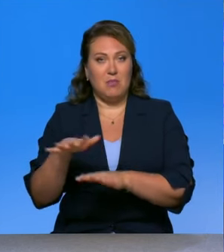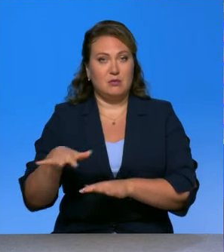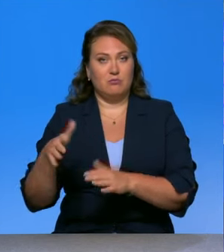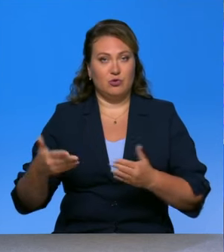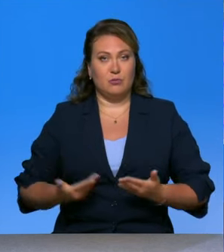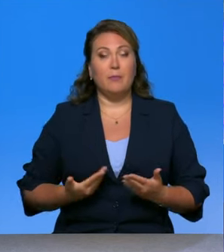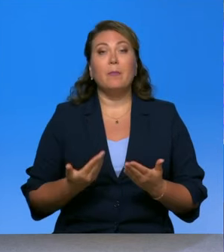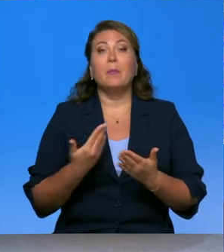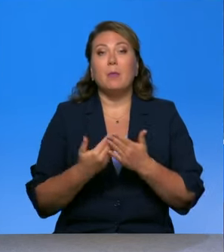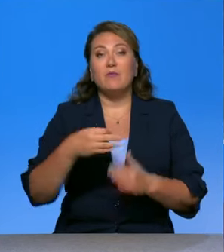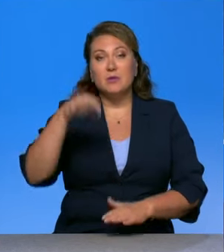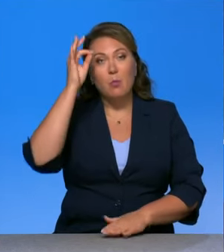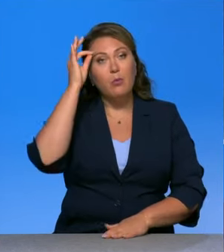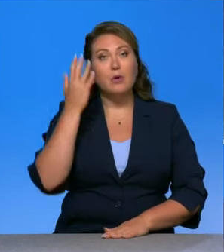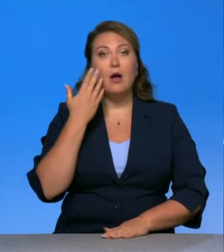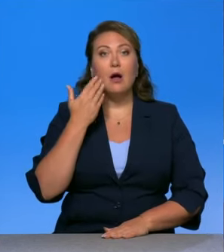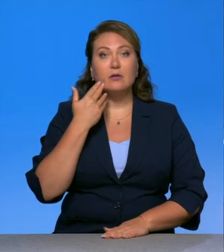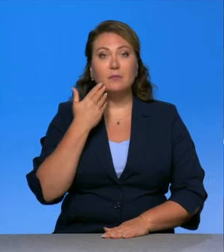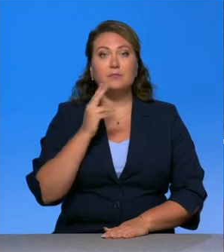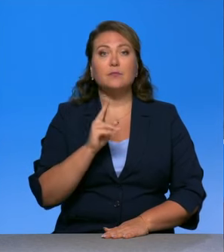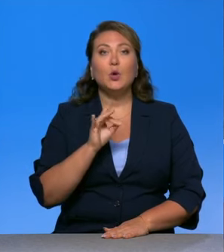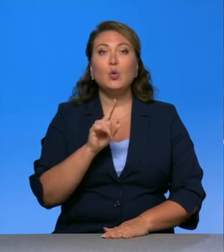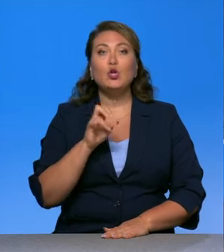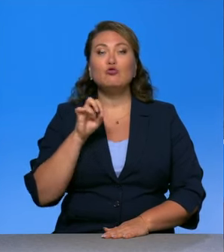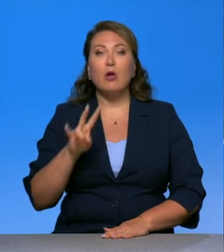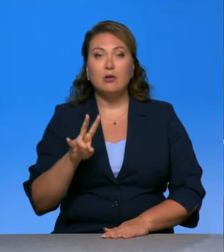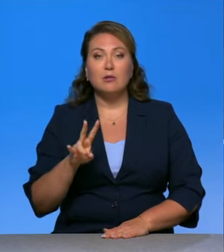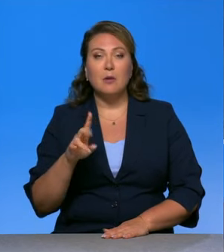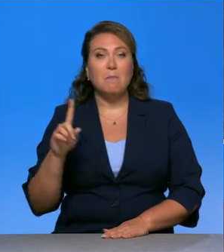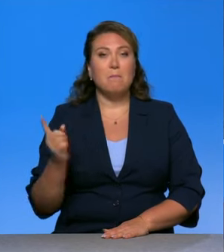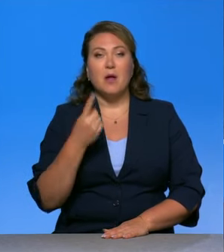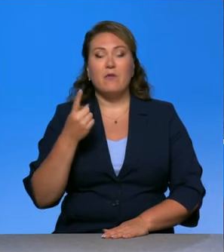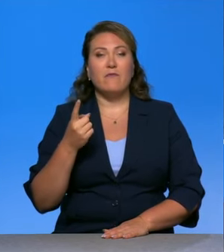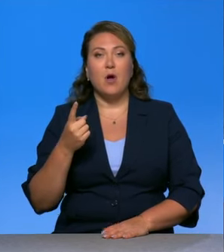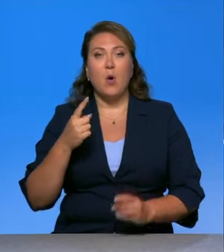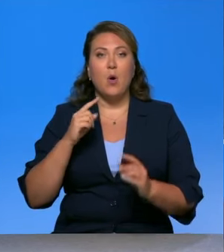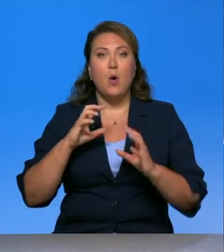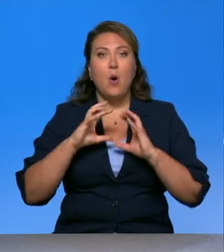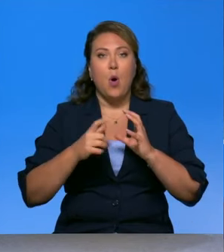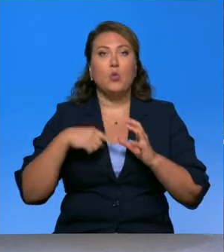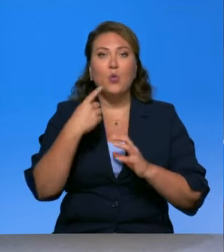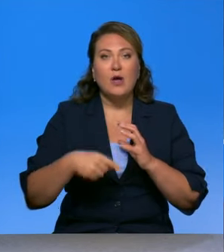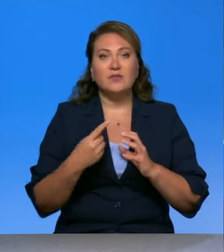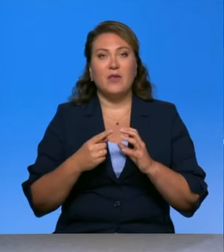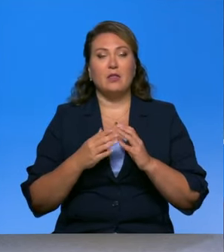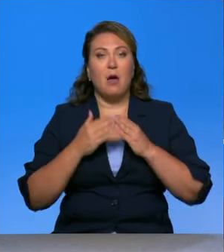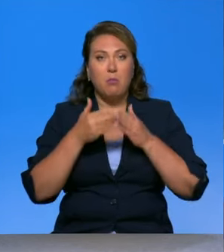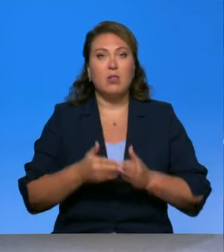можем вспомнить, например, когда Крузенштерн отправился в первое плавание, одной из задач